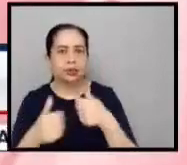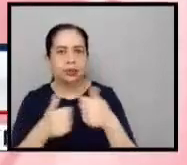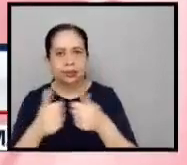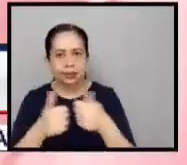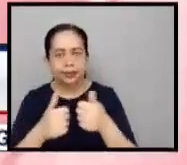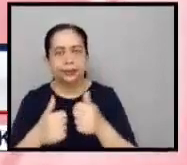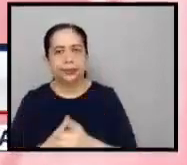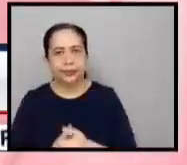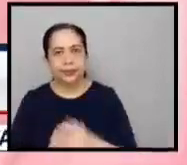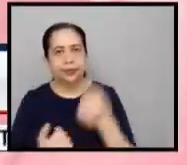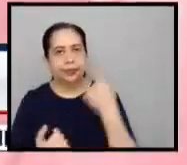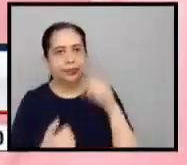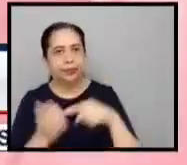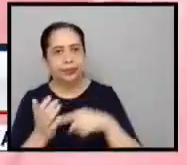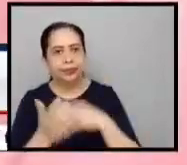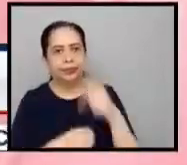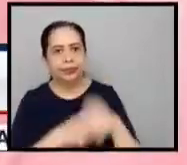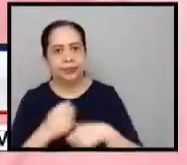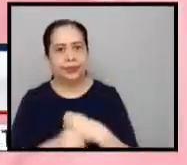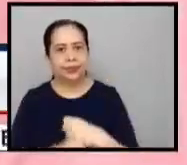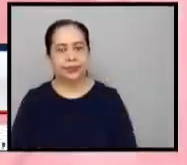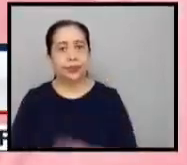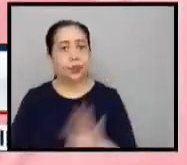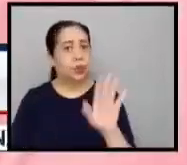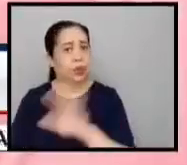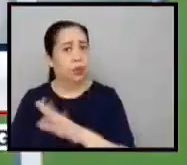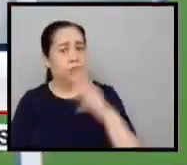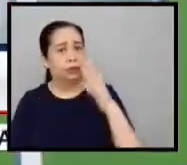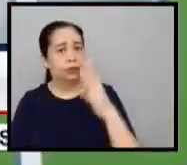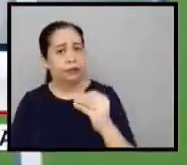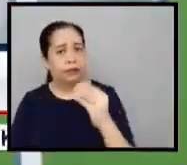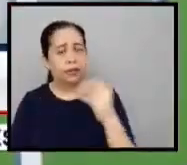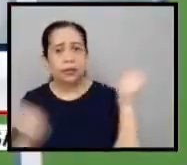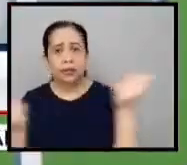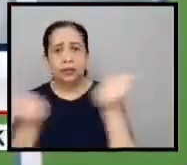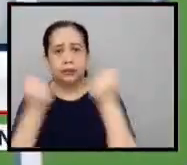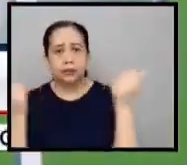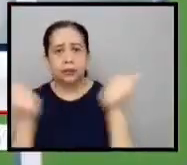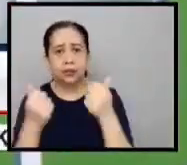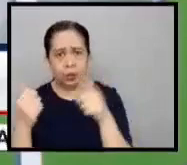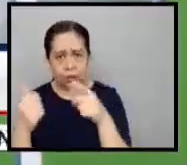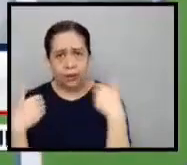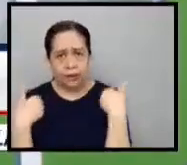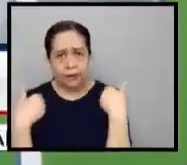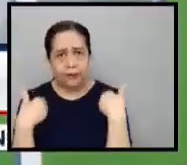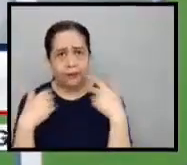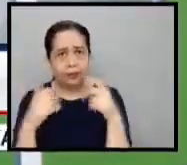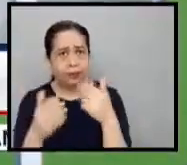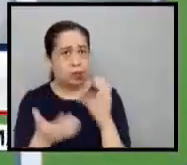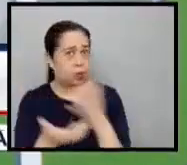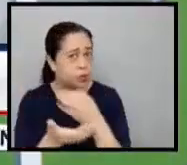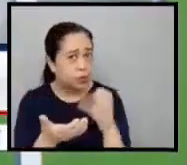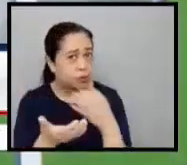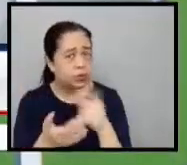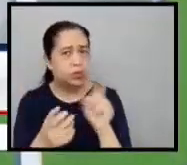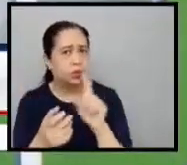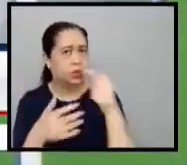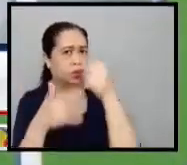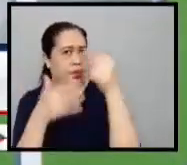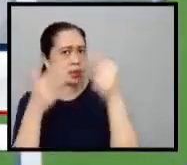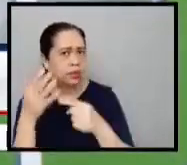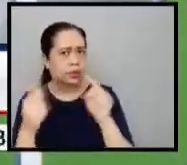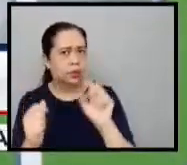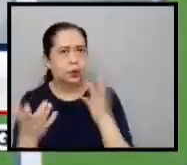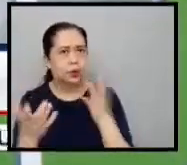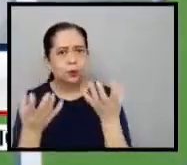this year. Mm-hmm. Sir Ronan, sa inyo pong ika-50 taong anibersaryo, magkakaroon po ba kayo ng mga concerts? Ano-ano po yung mga pakulo po ninyo na